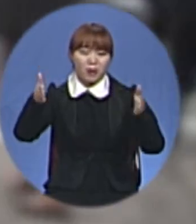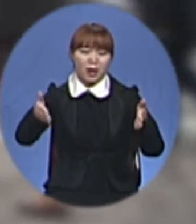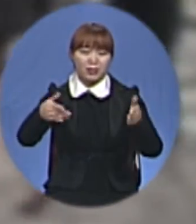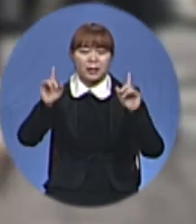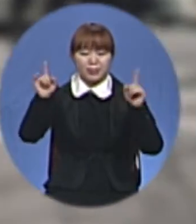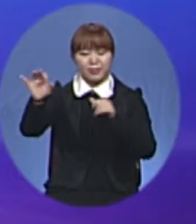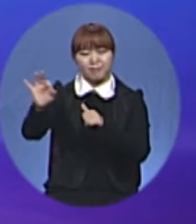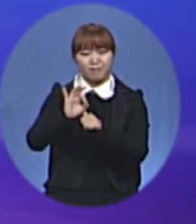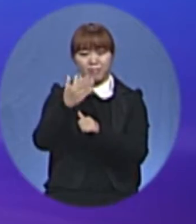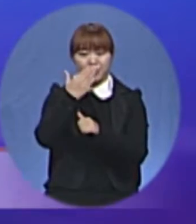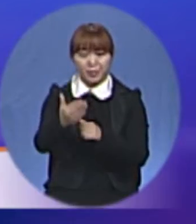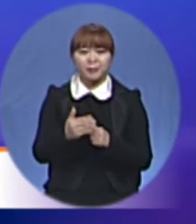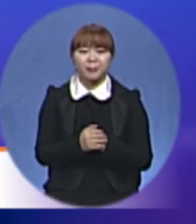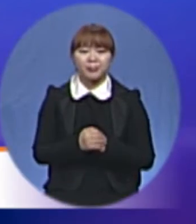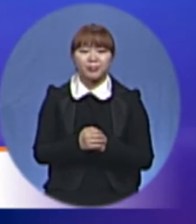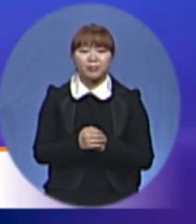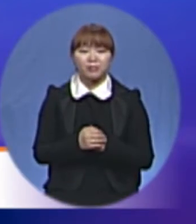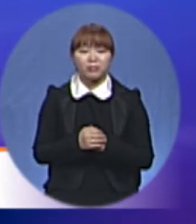있습니다.